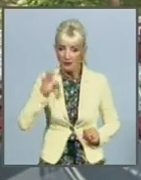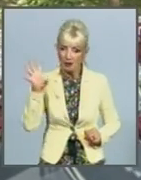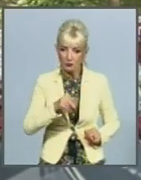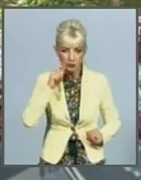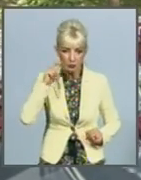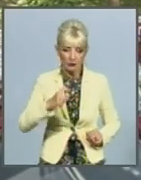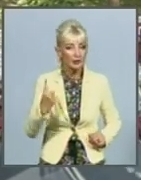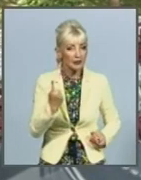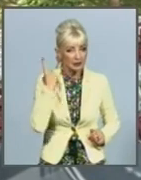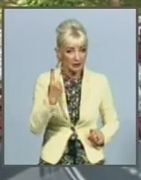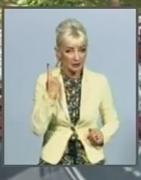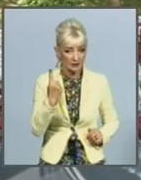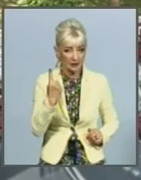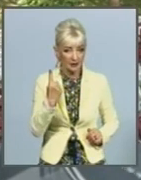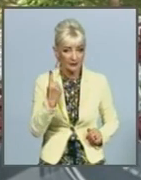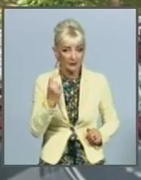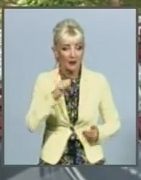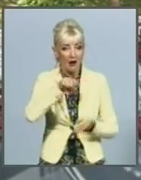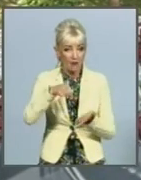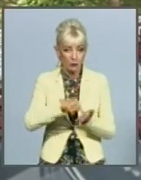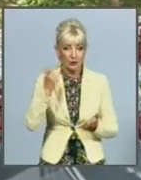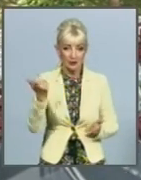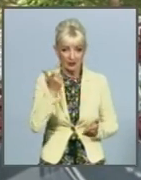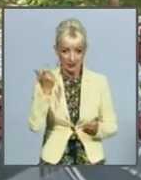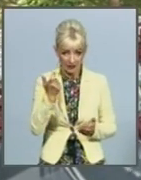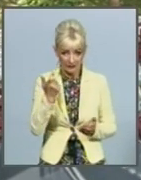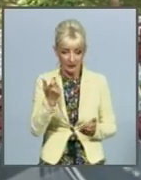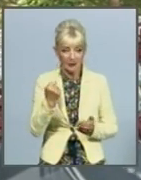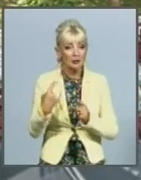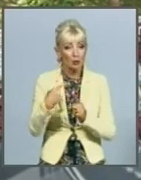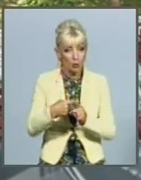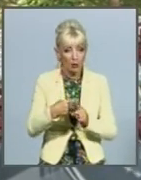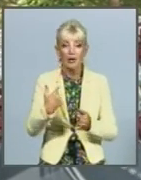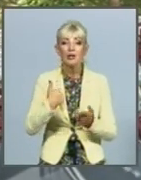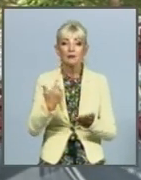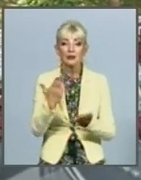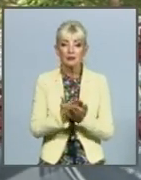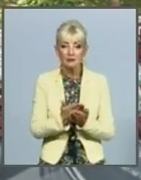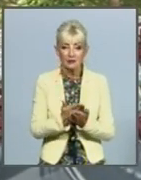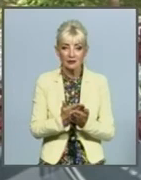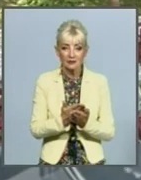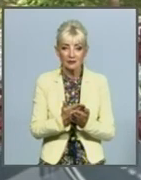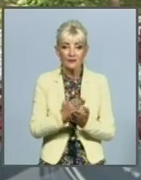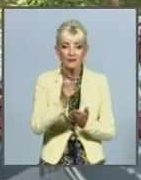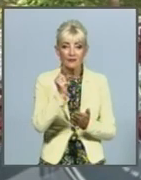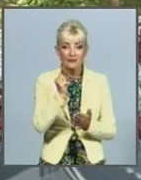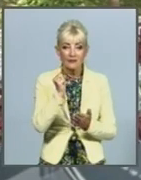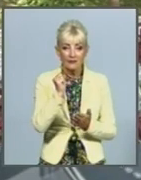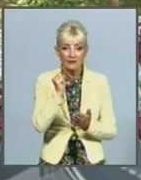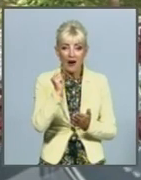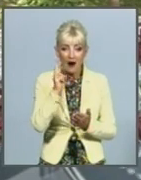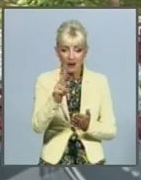на всю Україну єдині, і в місті в Харкові тим паче, ми маємо акт власності на